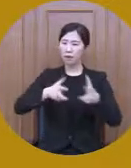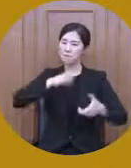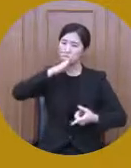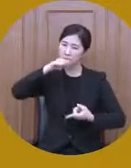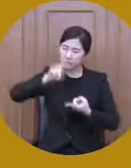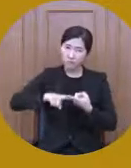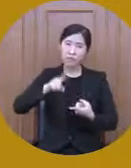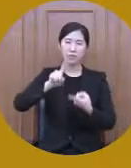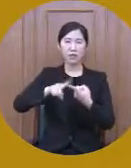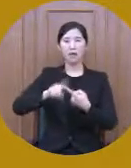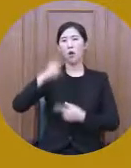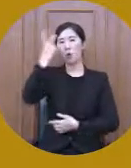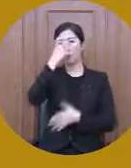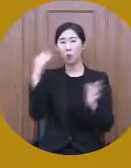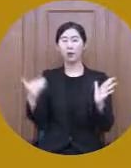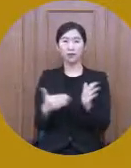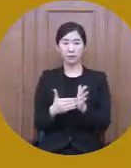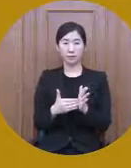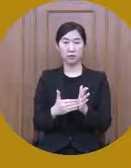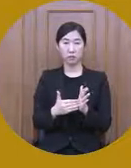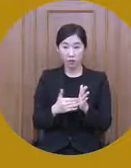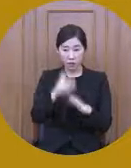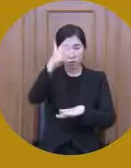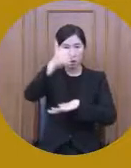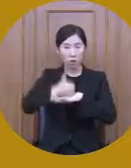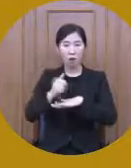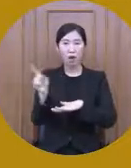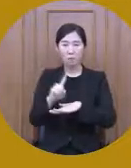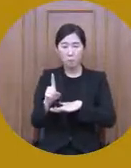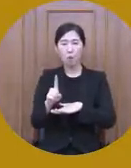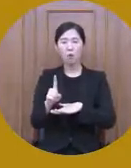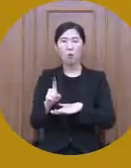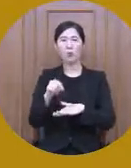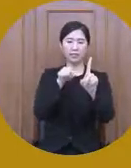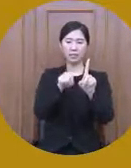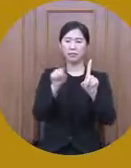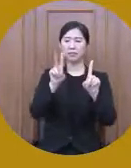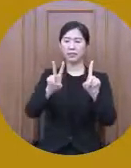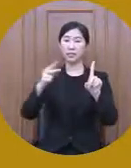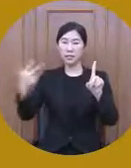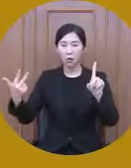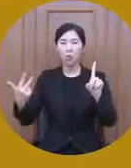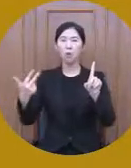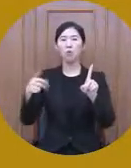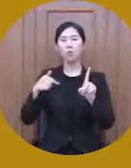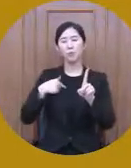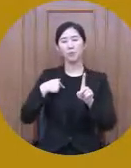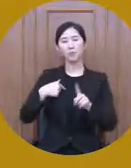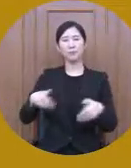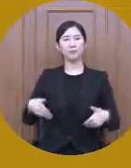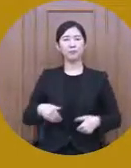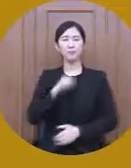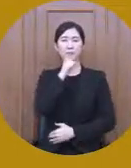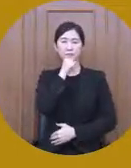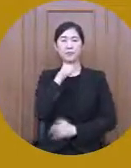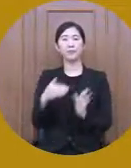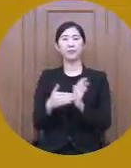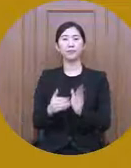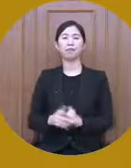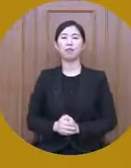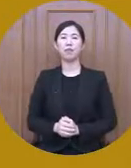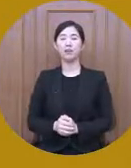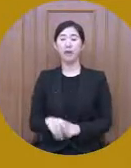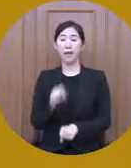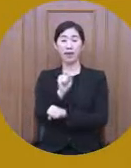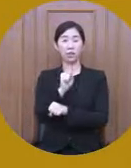용역을 완료했습니다. 그 결과 PC가 1.27로 산출됐습니다. 관련 행정 절차들도 이행했으며